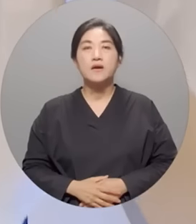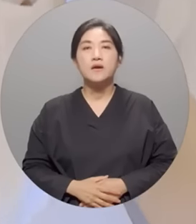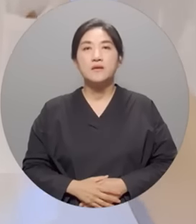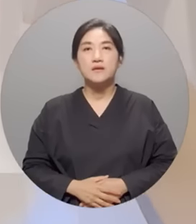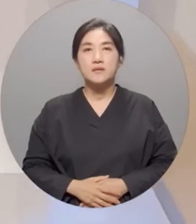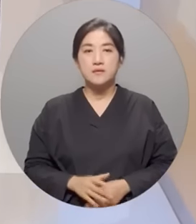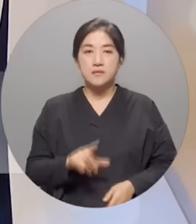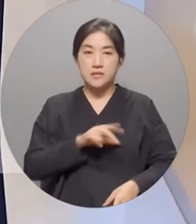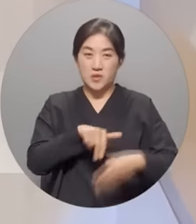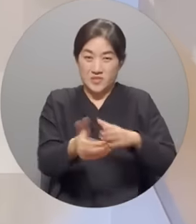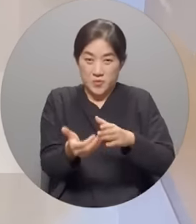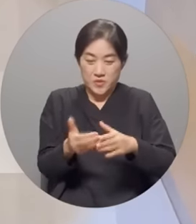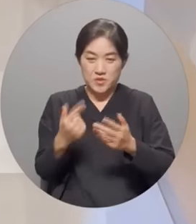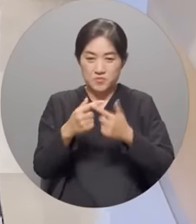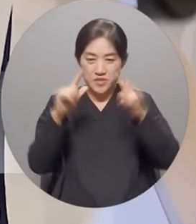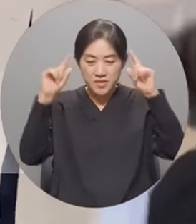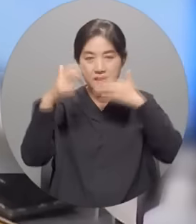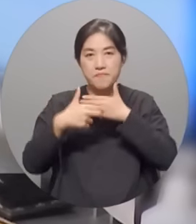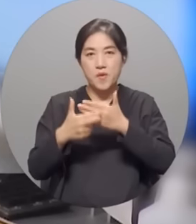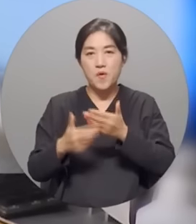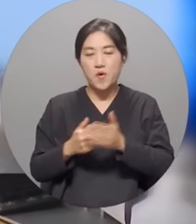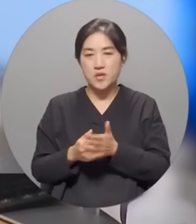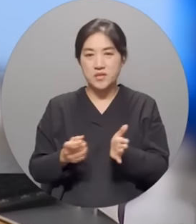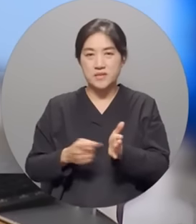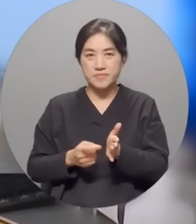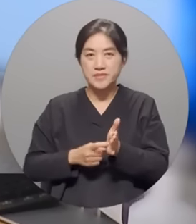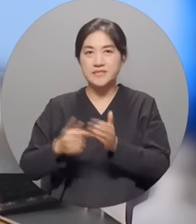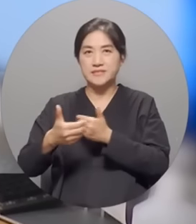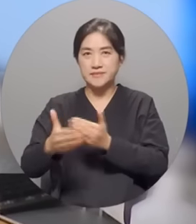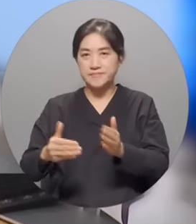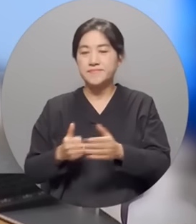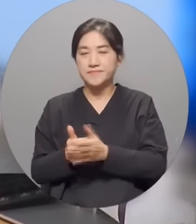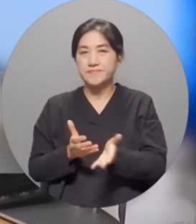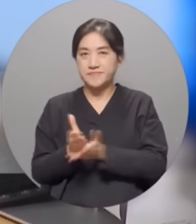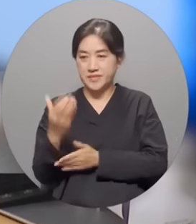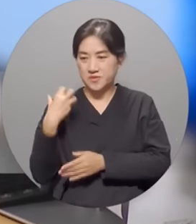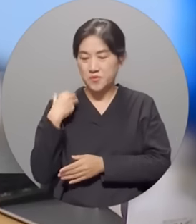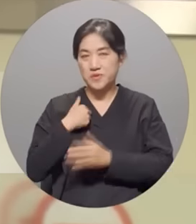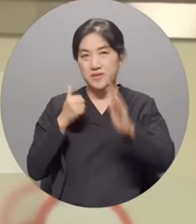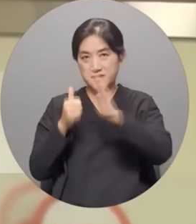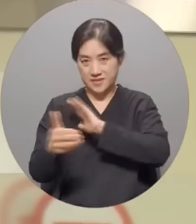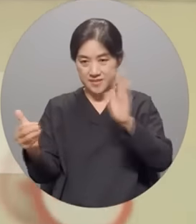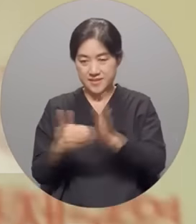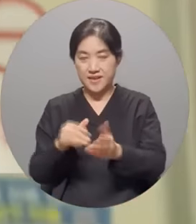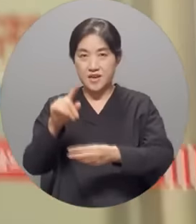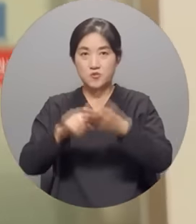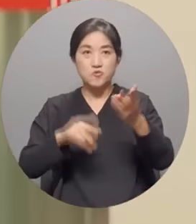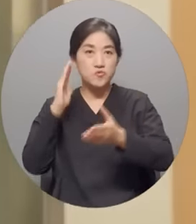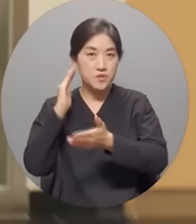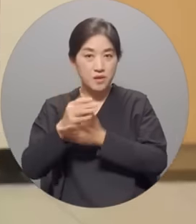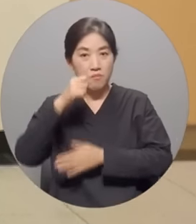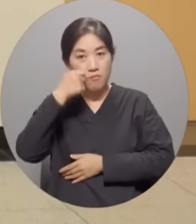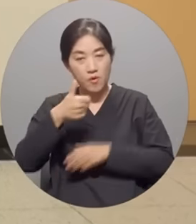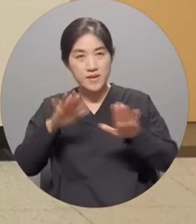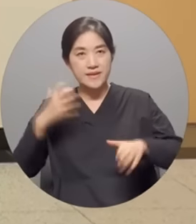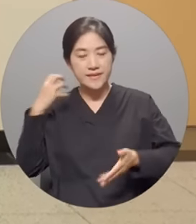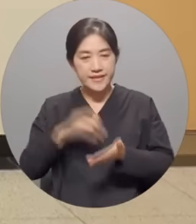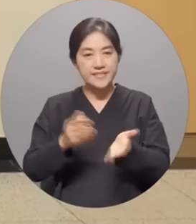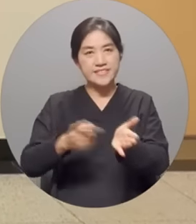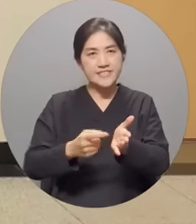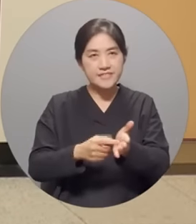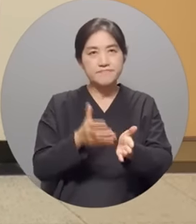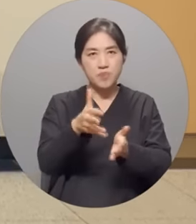총선 직전 부산대병원 권역외상센터를 찾았던 윤석열 대통령이 5달 만에 다시 응급실 현장을